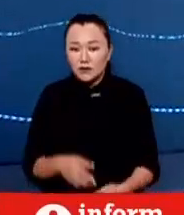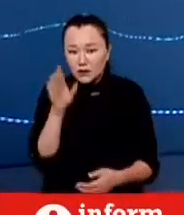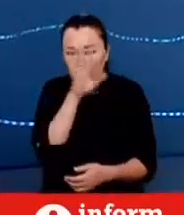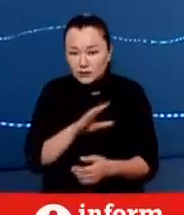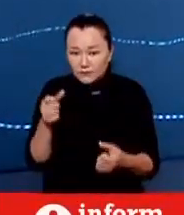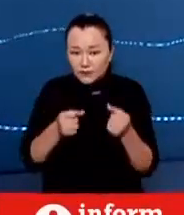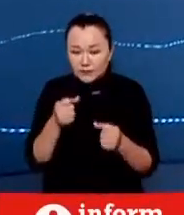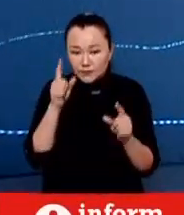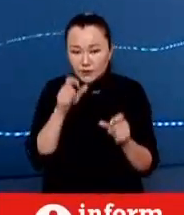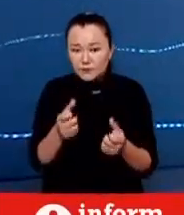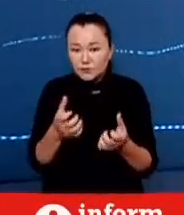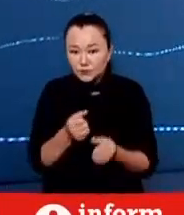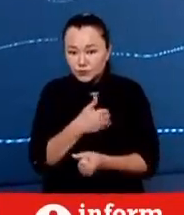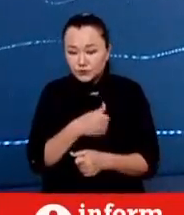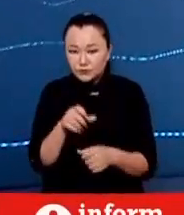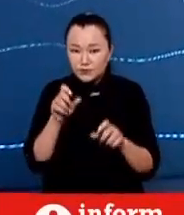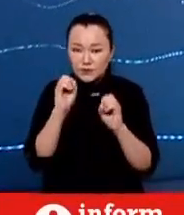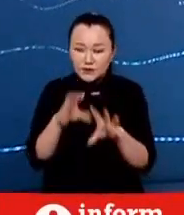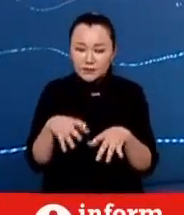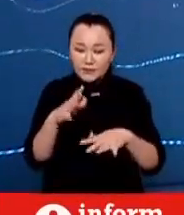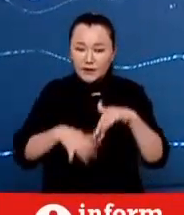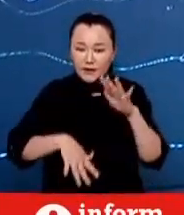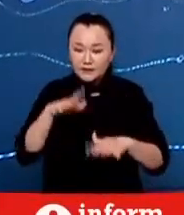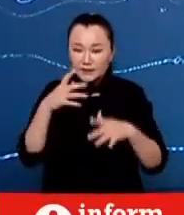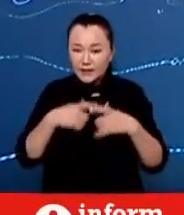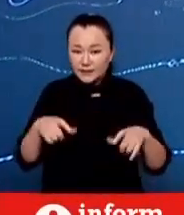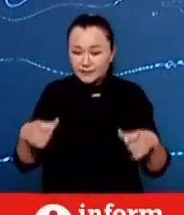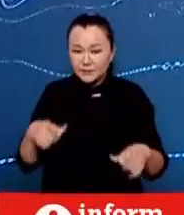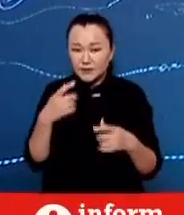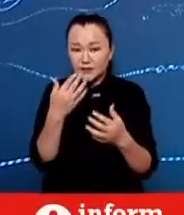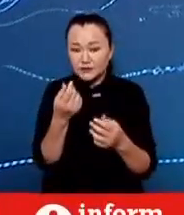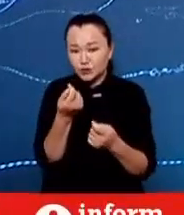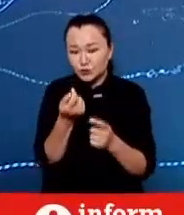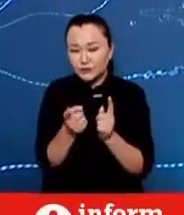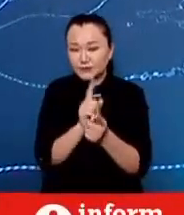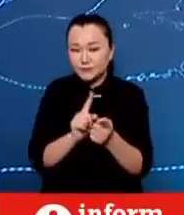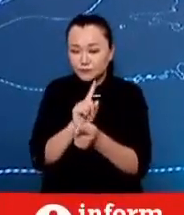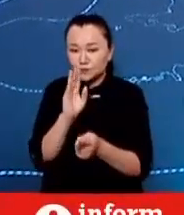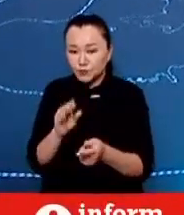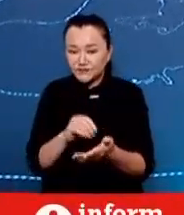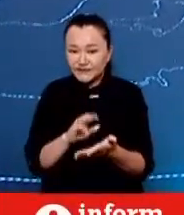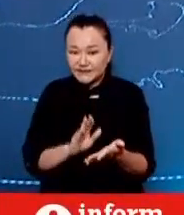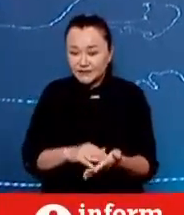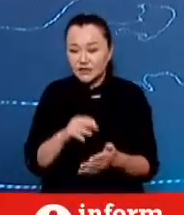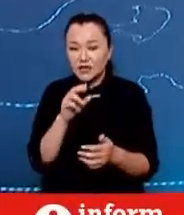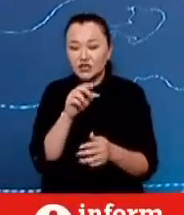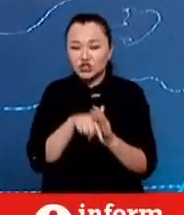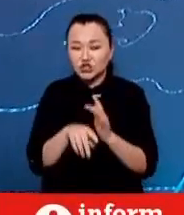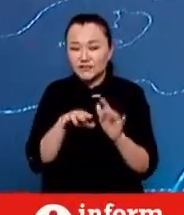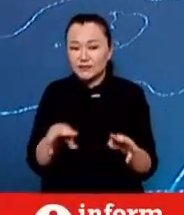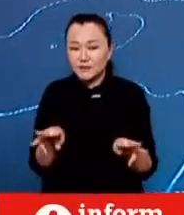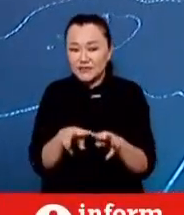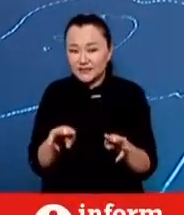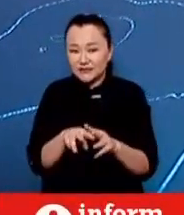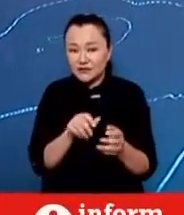Елімізде жүргізуші куәлігін алу үшін тапсыратын практикалық сынақтарға бір қатар өзгерістер енгізілуі мүмкін. Яғни Ішкі істер министрлігі әзірлеген